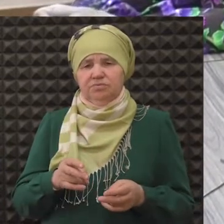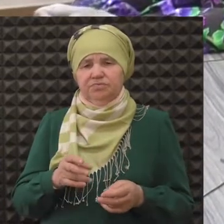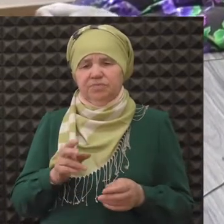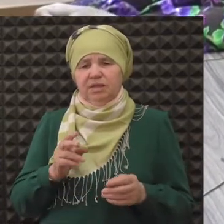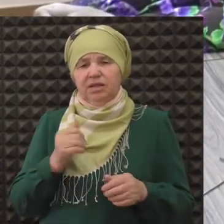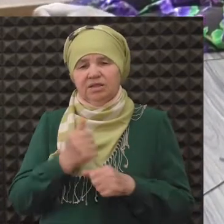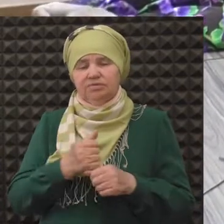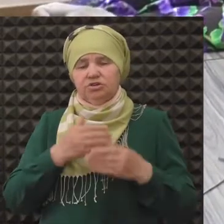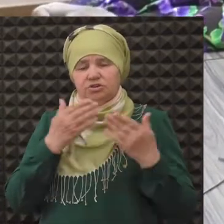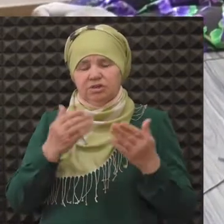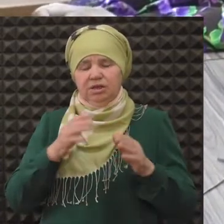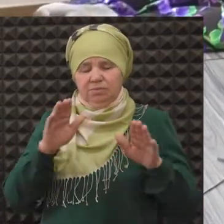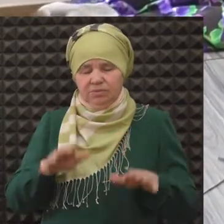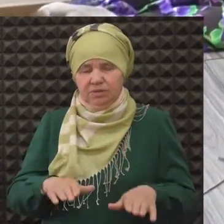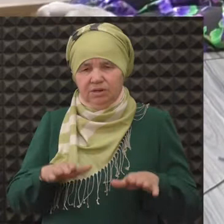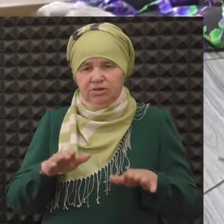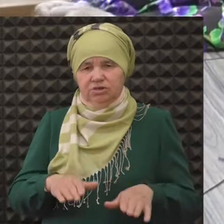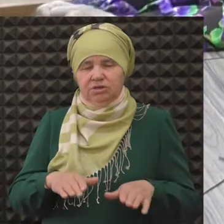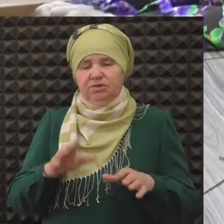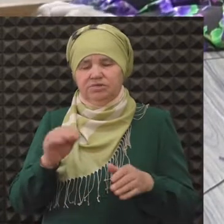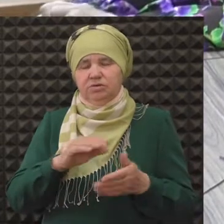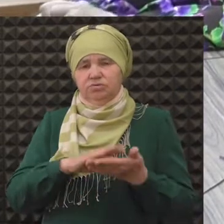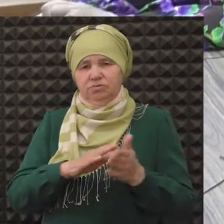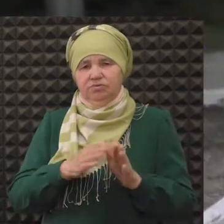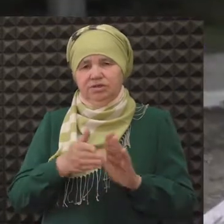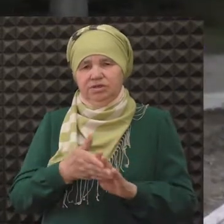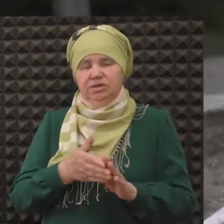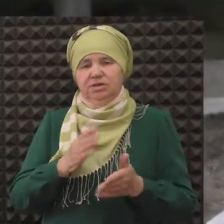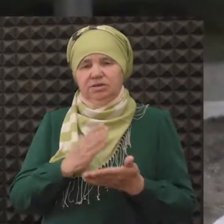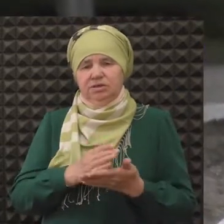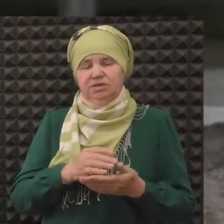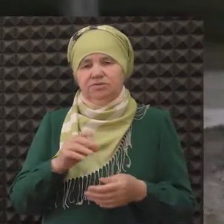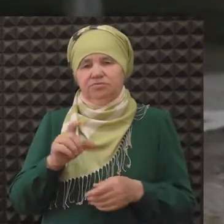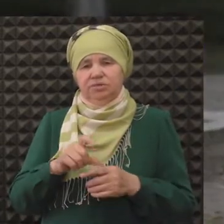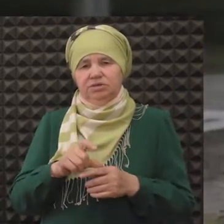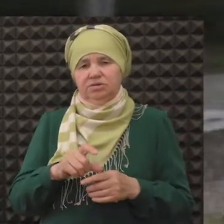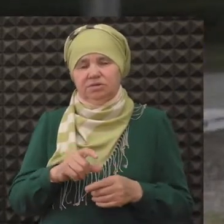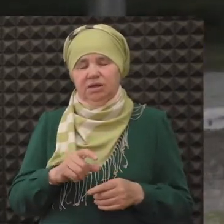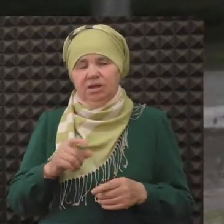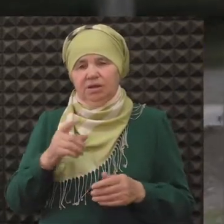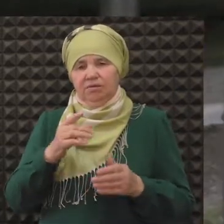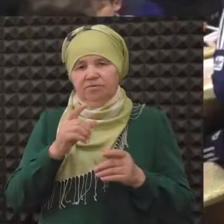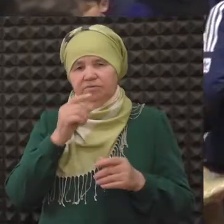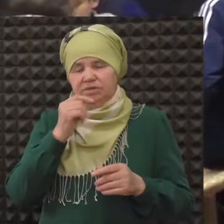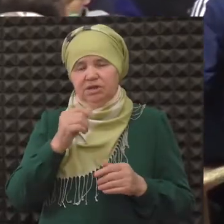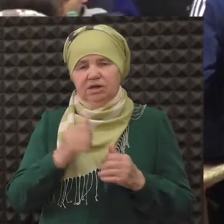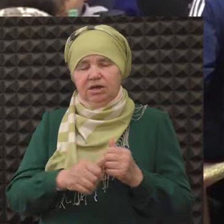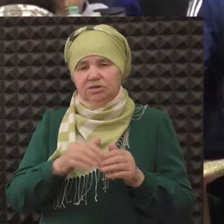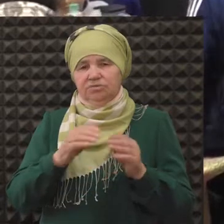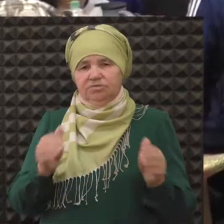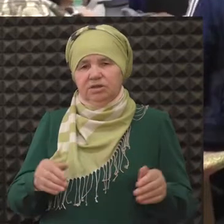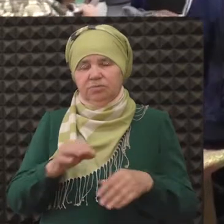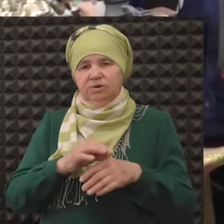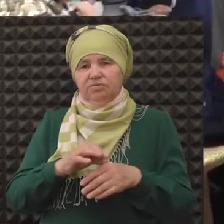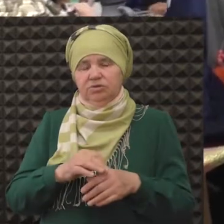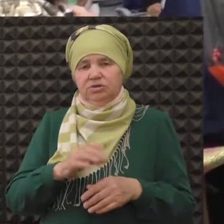сказать. Главное, читай, молись, и все условия для этого. Стоит отметить, что кроме ифтара в большом шатре Рамадана каждую ночь проводится